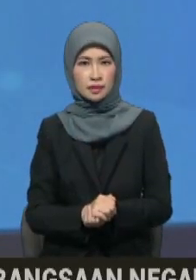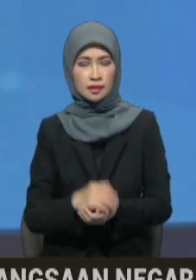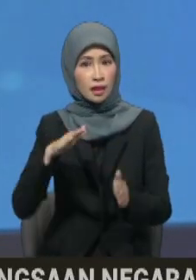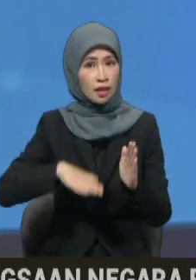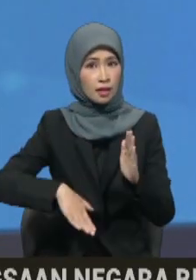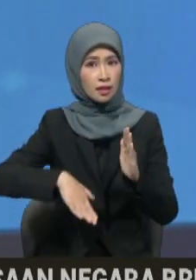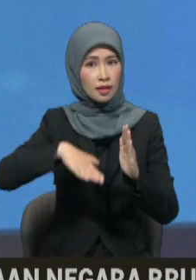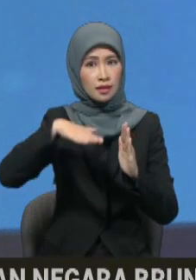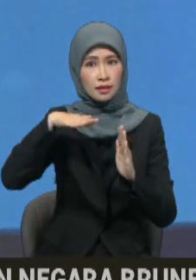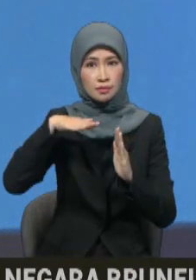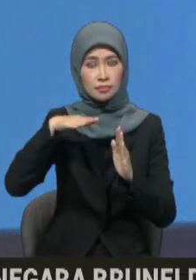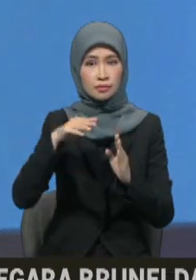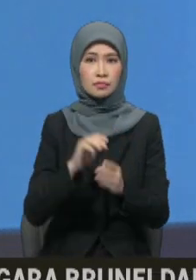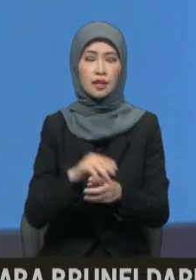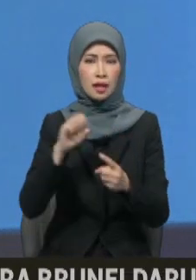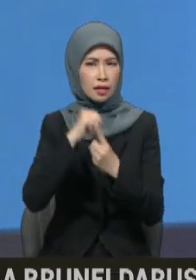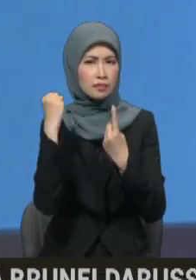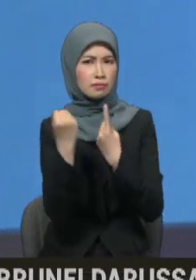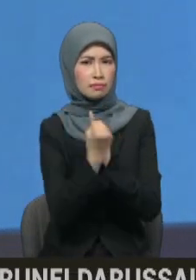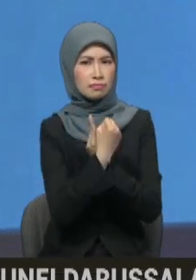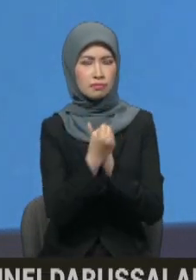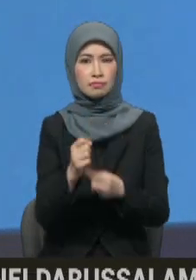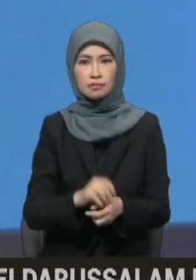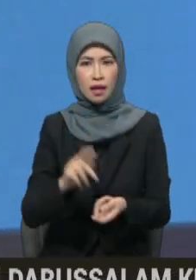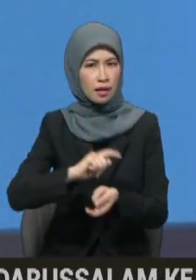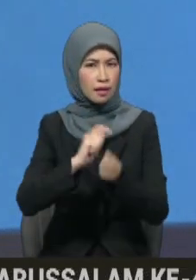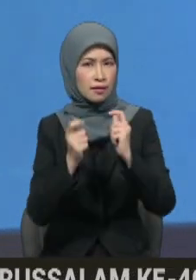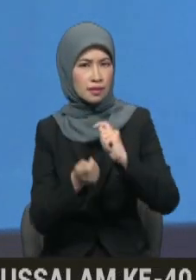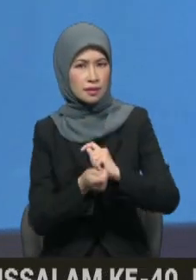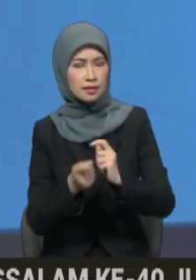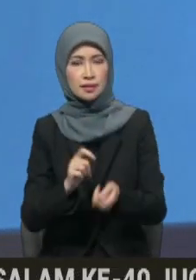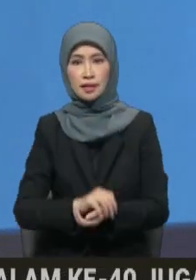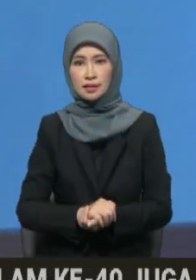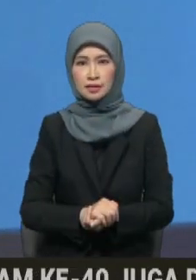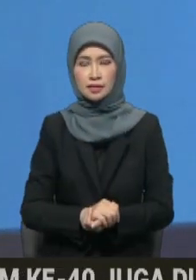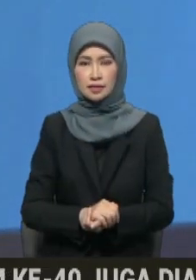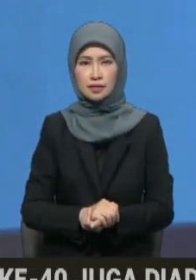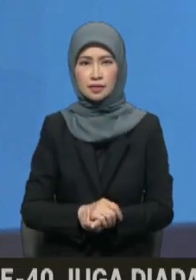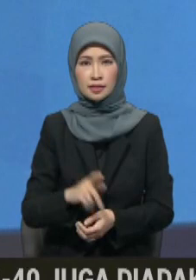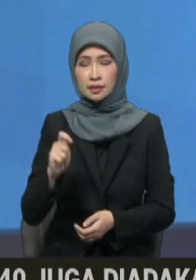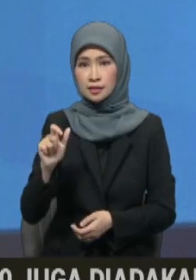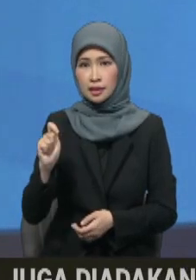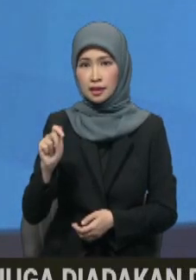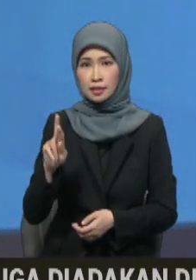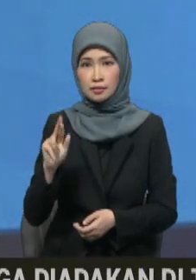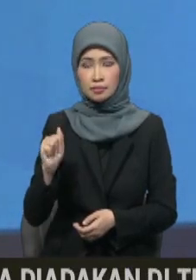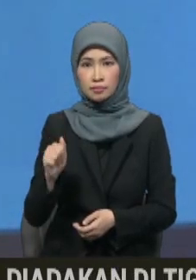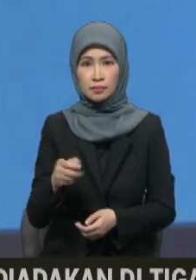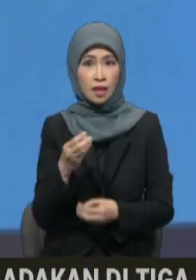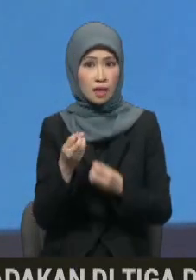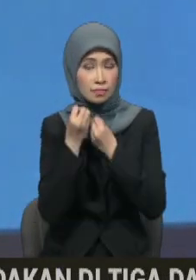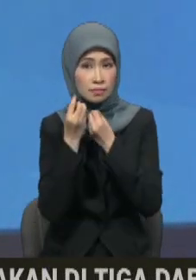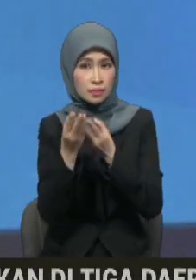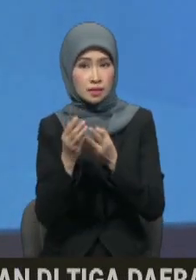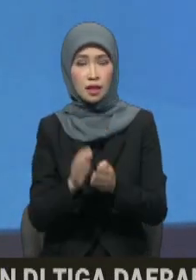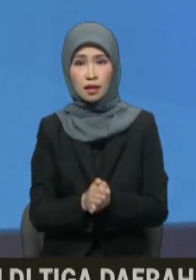keterangkuman sosial dan menangani perubahan iklim dan alam sekitar Lestari berucap pada pembukaan forum Brunei